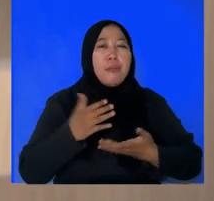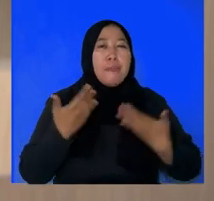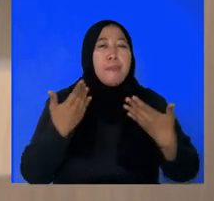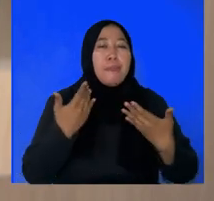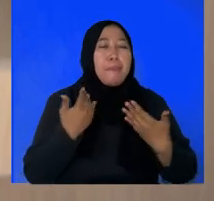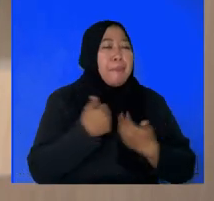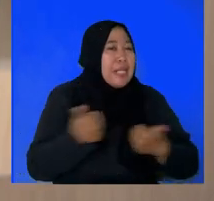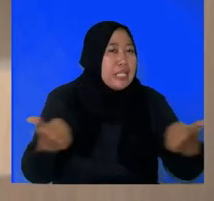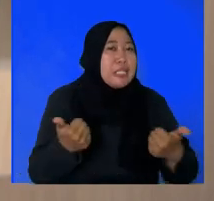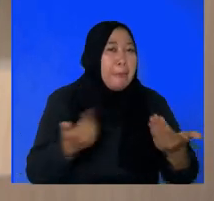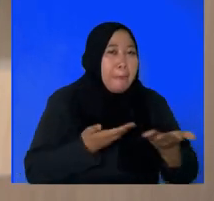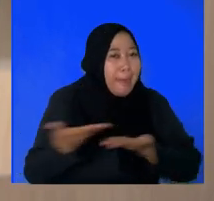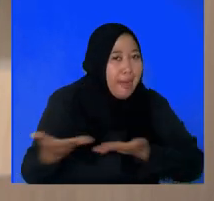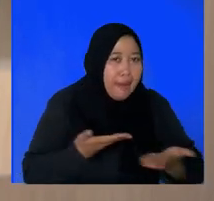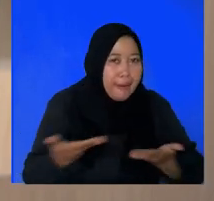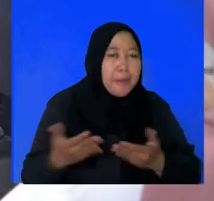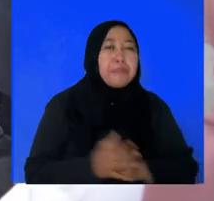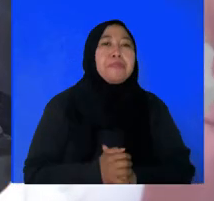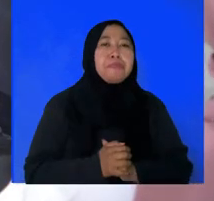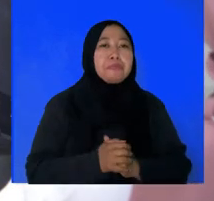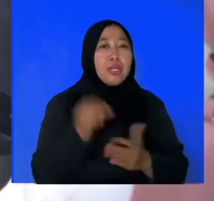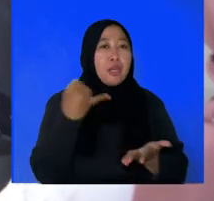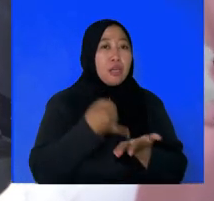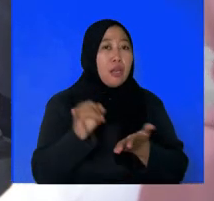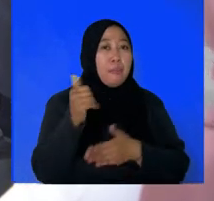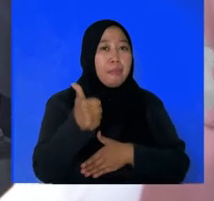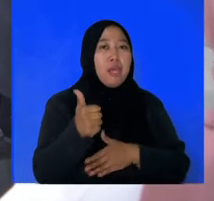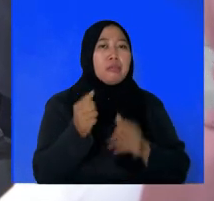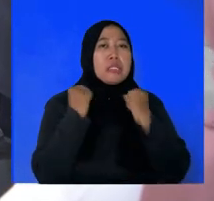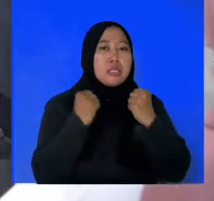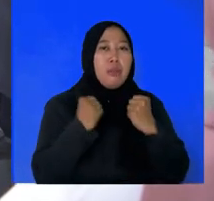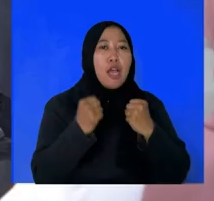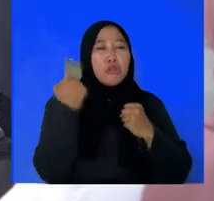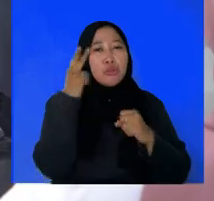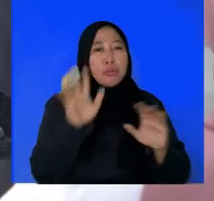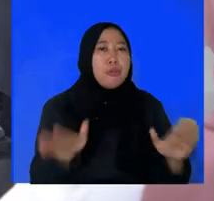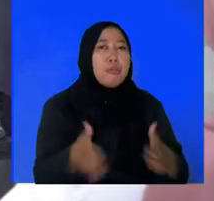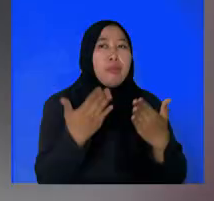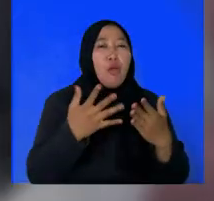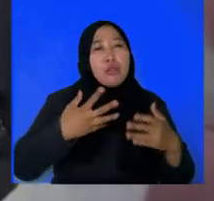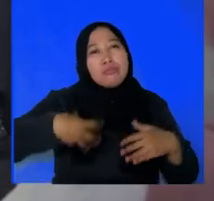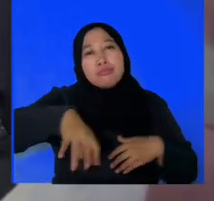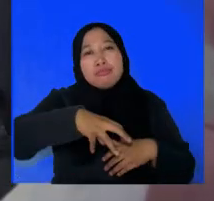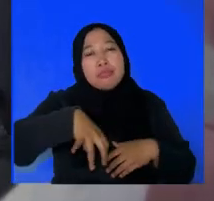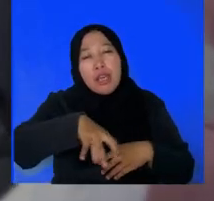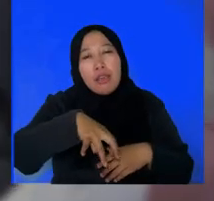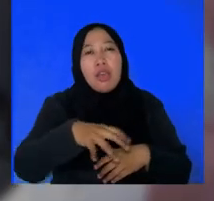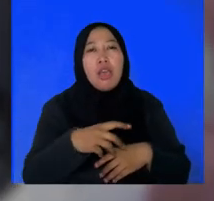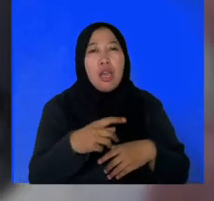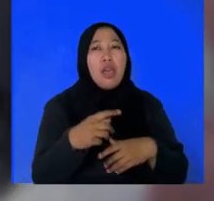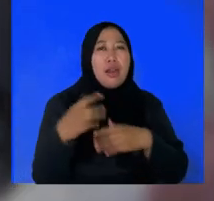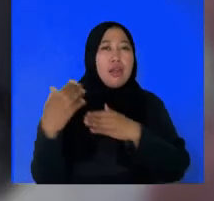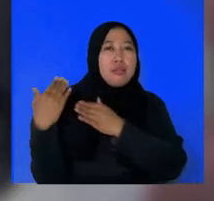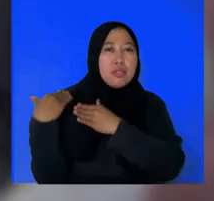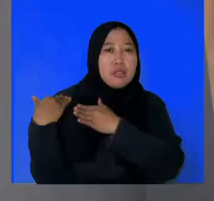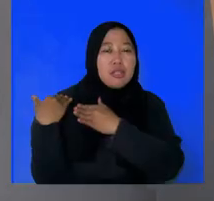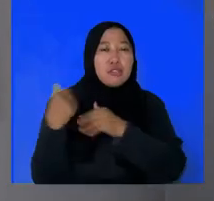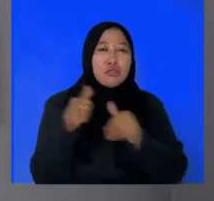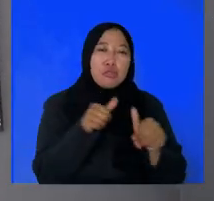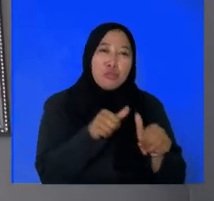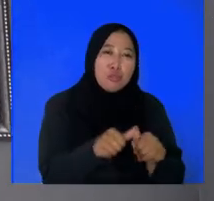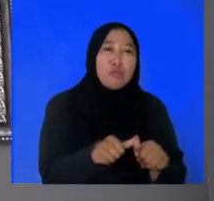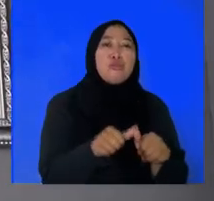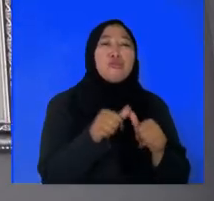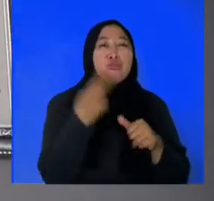birokrasi bersih dan melayani. Nilai baik dan semangat membangun zona integritas terus ditularkan oleh BPS Provinsi